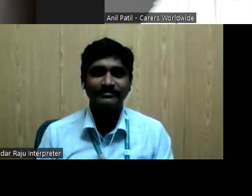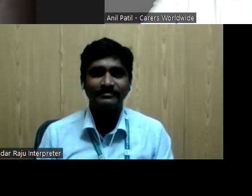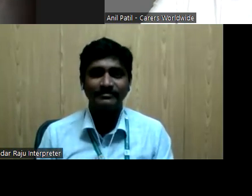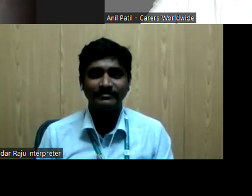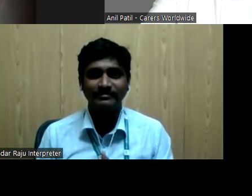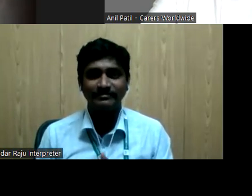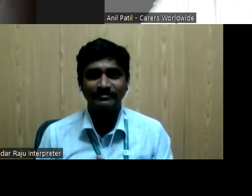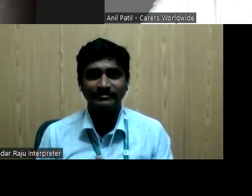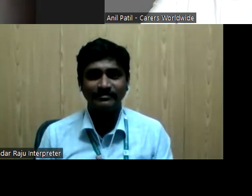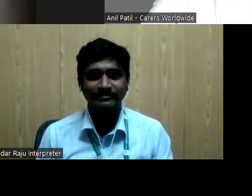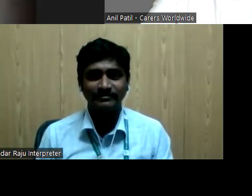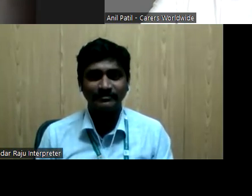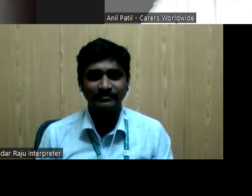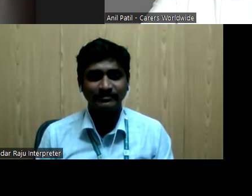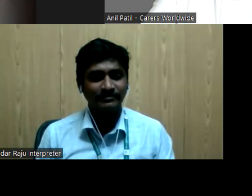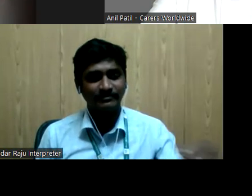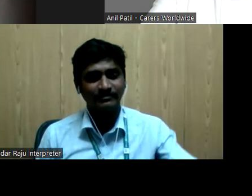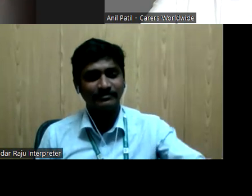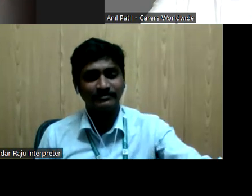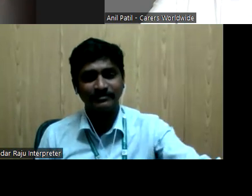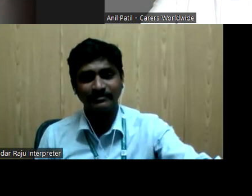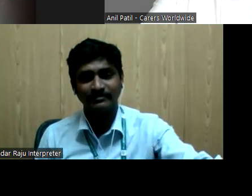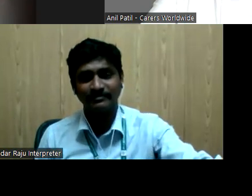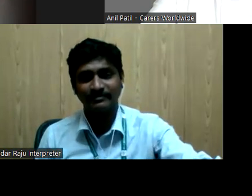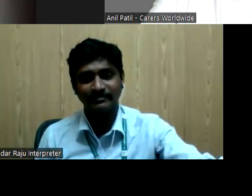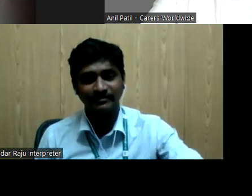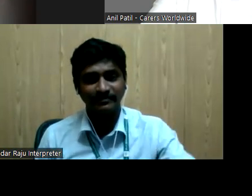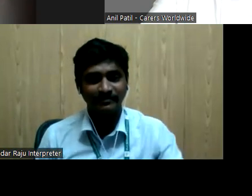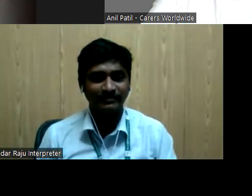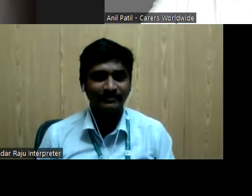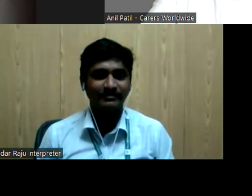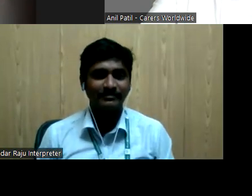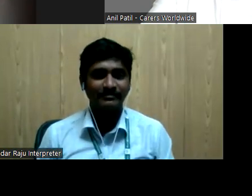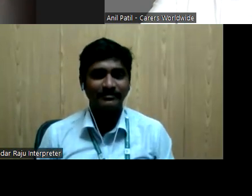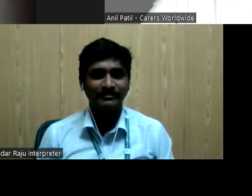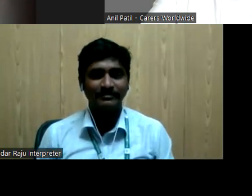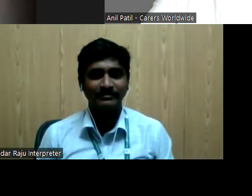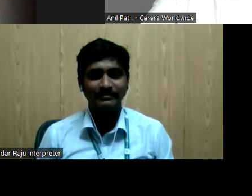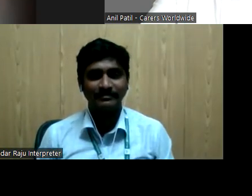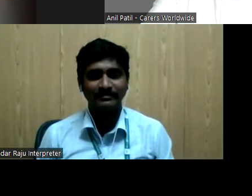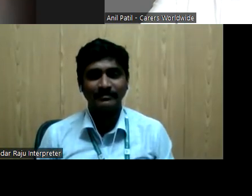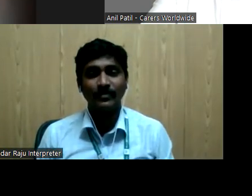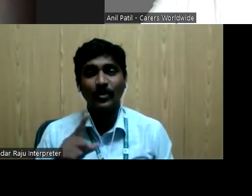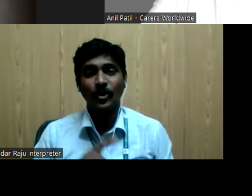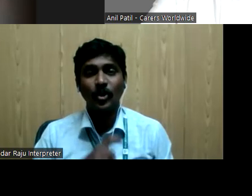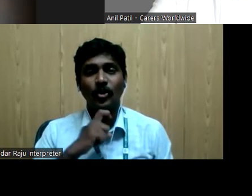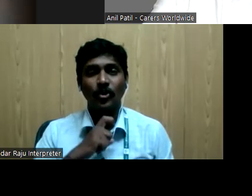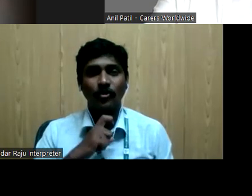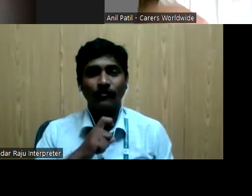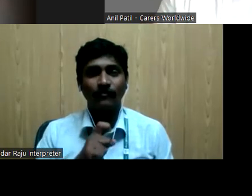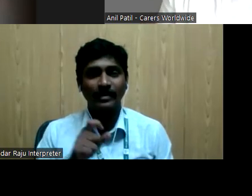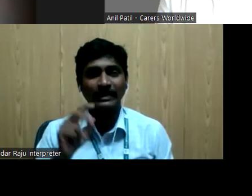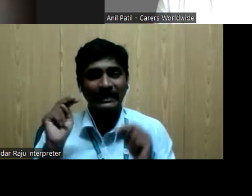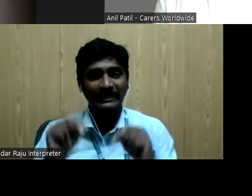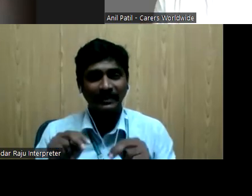Okay. Madhusudhan ji, one word for one follow-up. Yeah, Krishna, as she said, have. Incredible. I add just confidence need to be created in